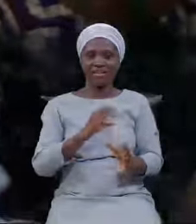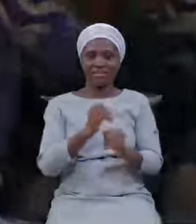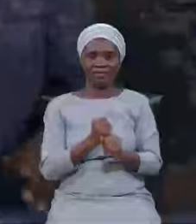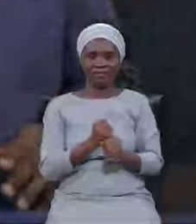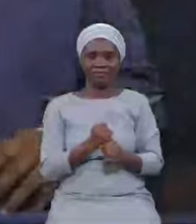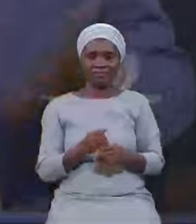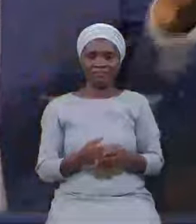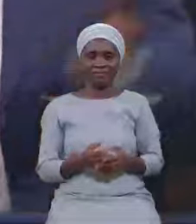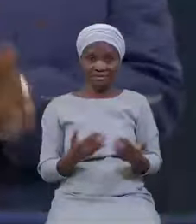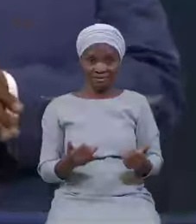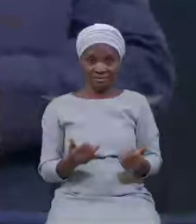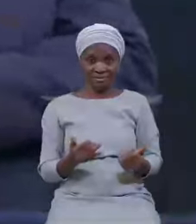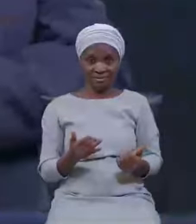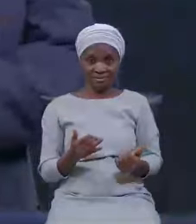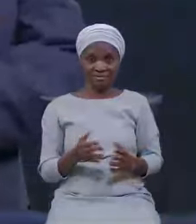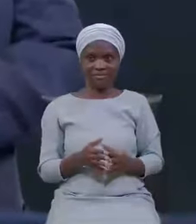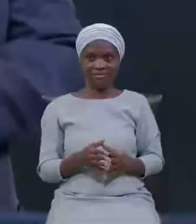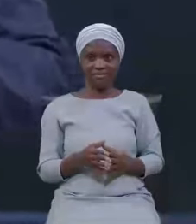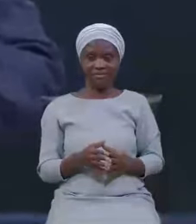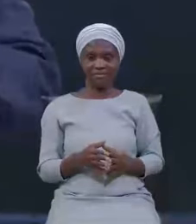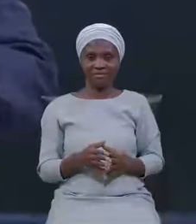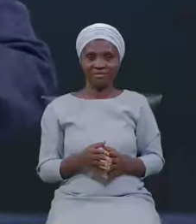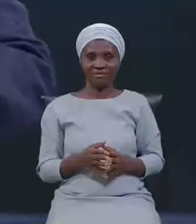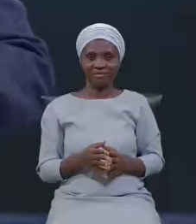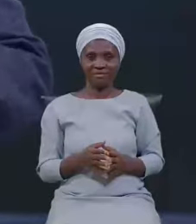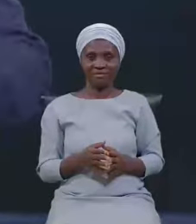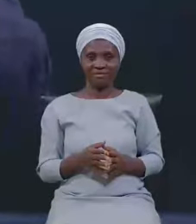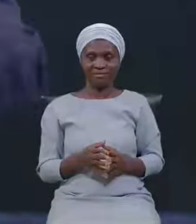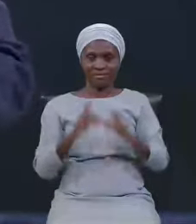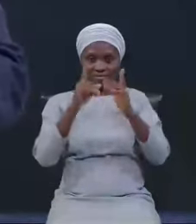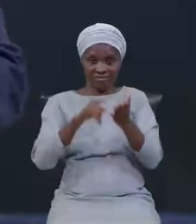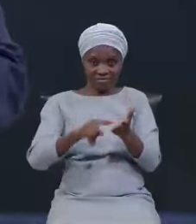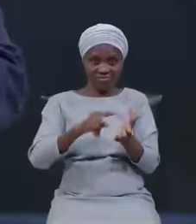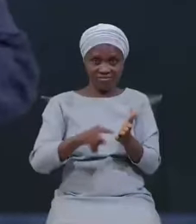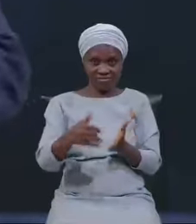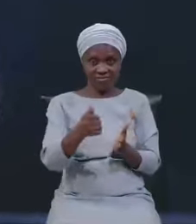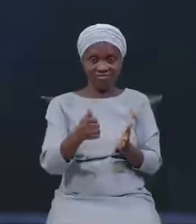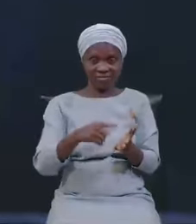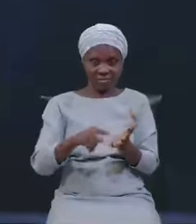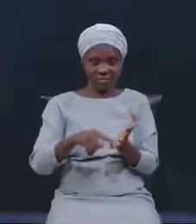Tu verras ce que le Seigneur a fait. Et tu rends gloire au Seigneur.